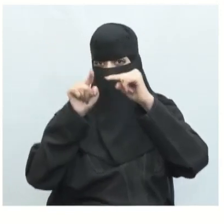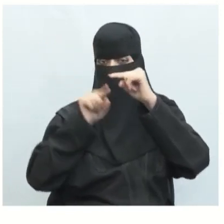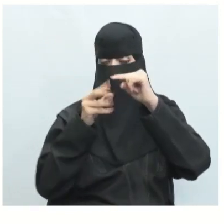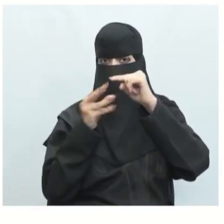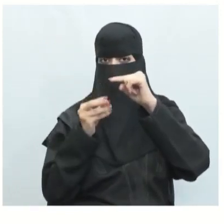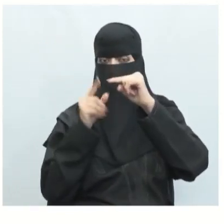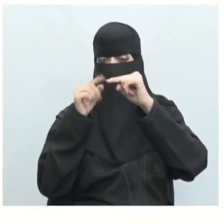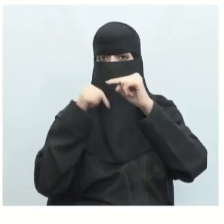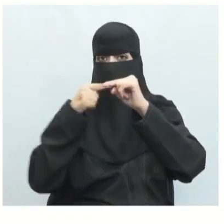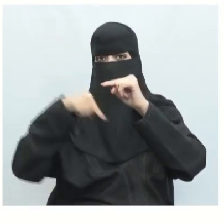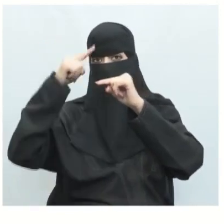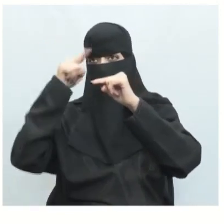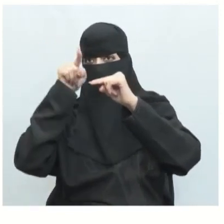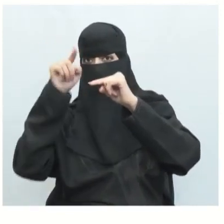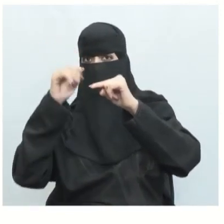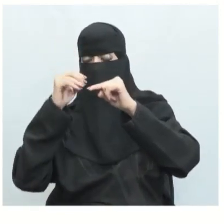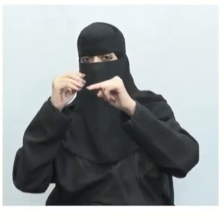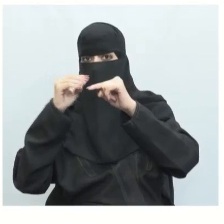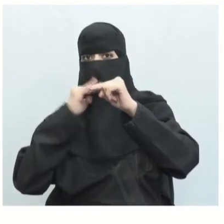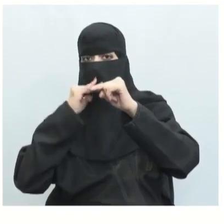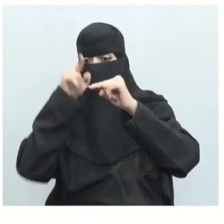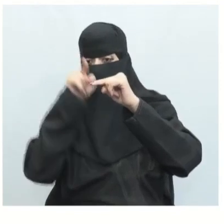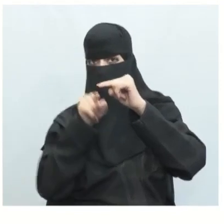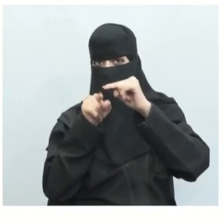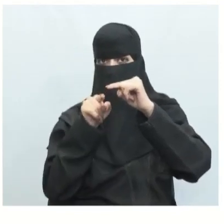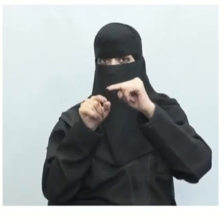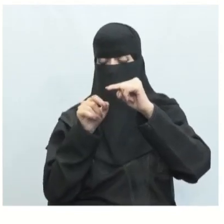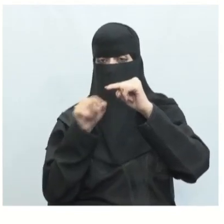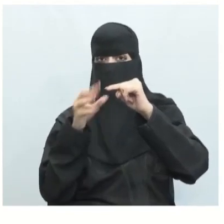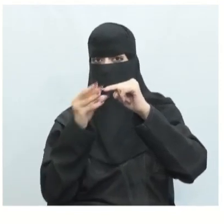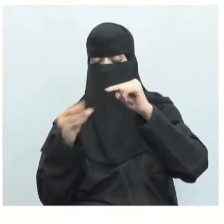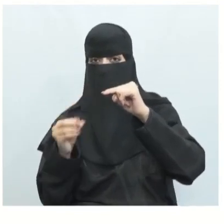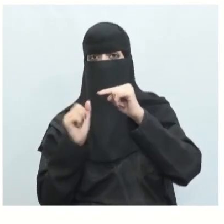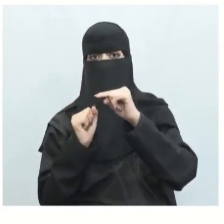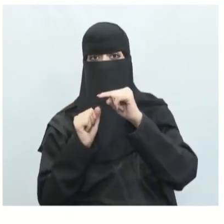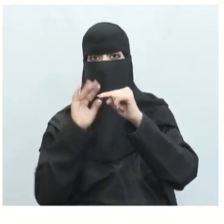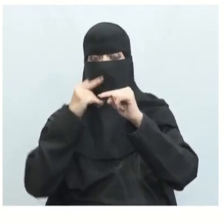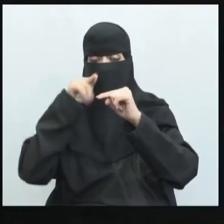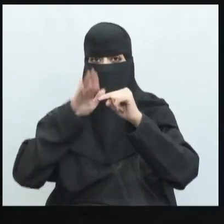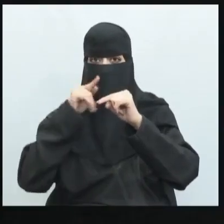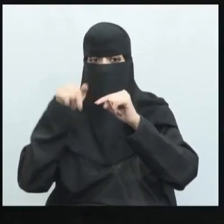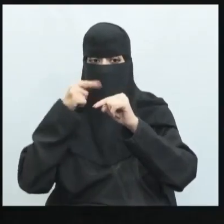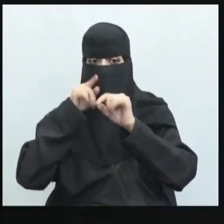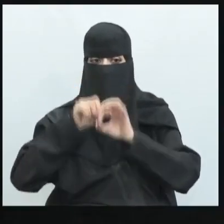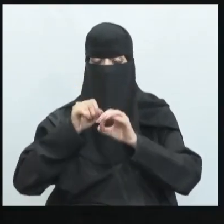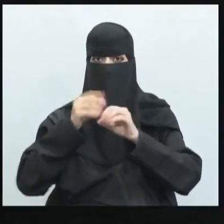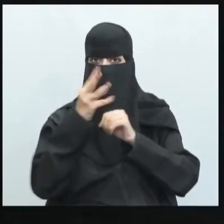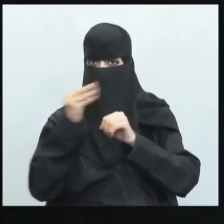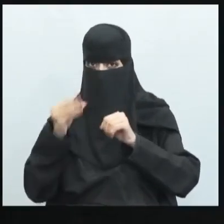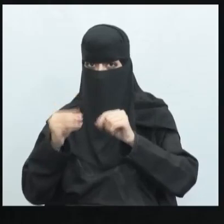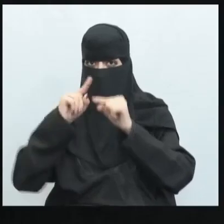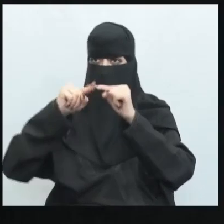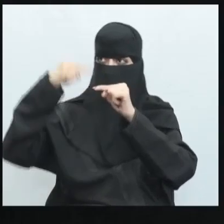من هذا الاصل في الشجره هنالك تشايلد وهنالك بيرنت لدينا ابن